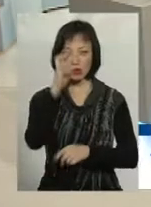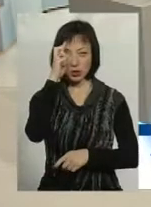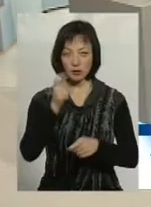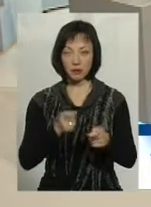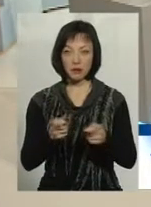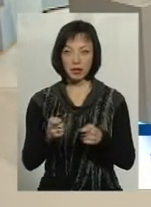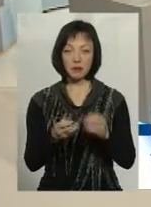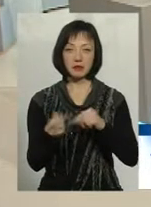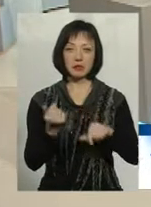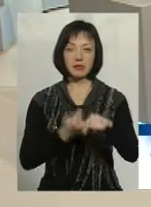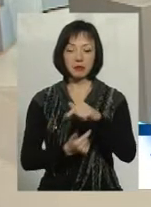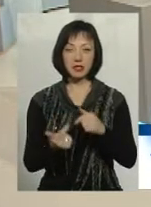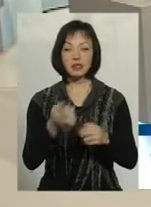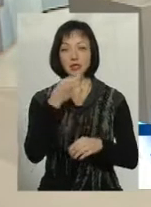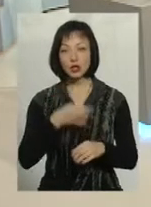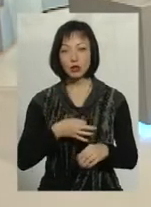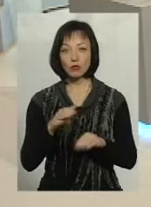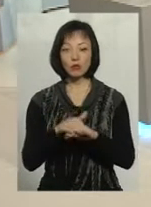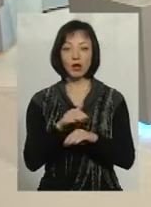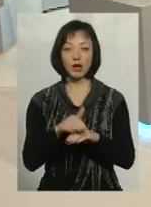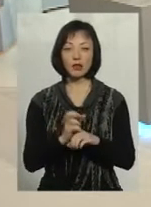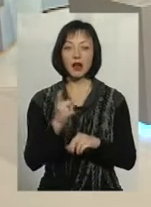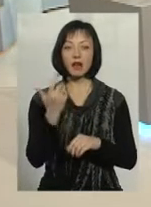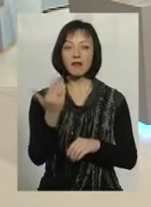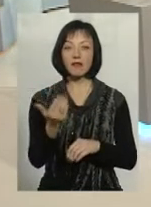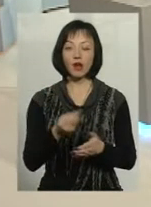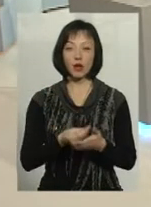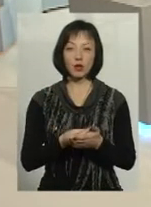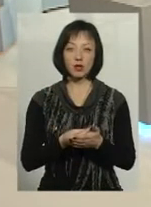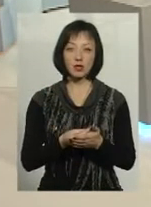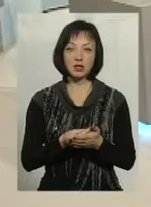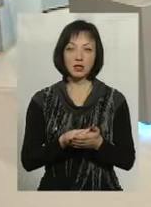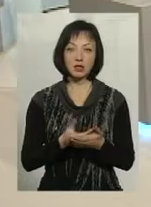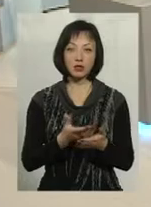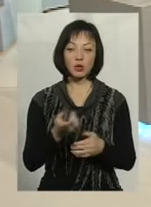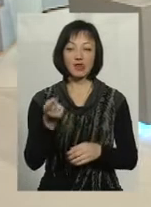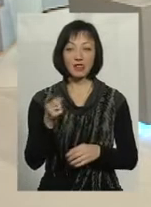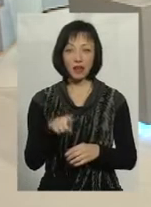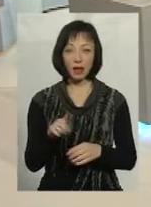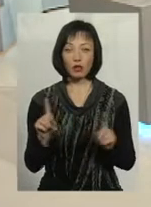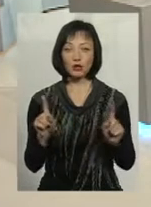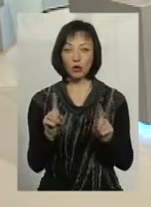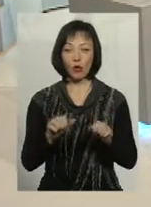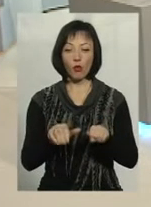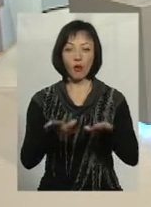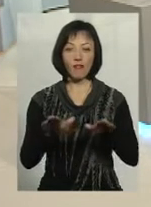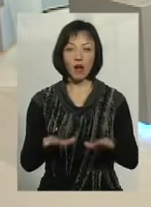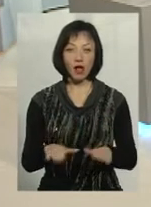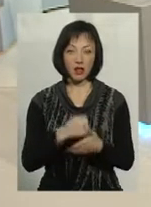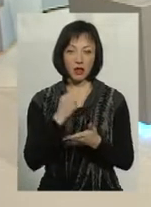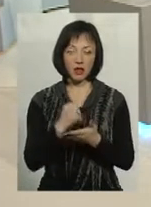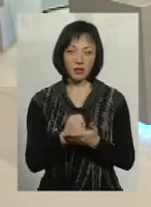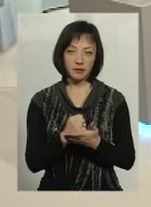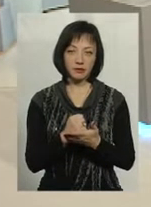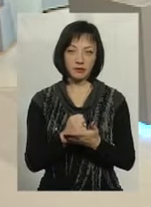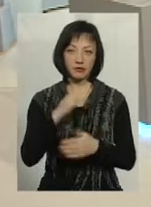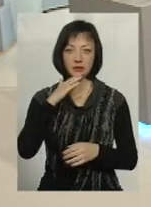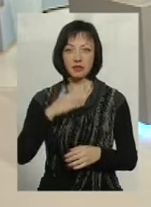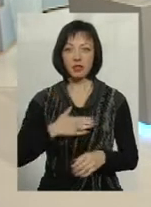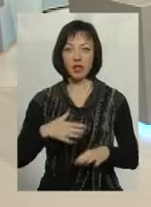практично вся людина повинна заплатити, купити ліки, купити 5-10, де воно дівається. З-поміж іншого, під час засідання постійних